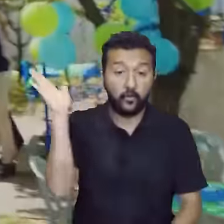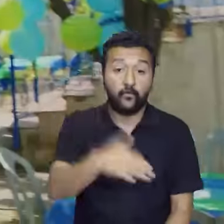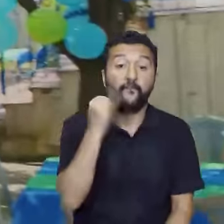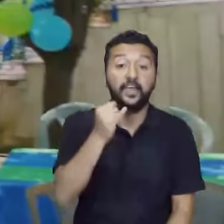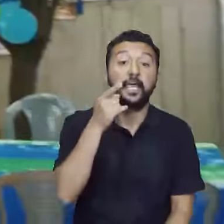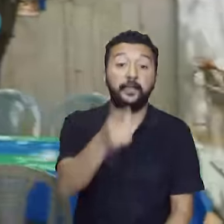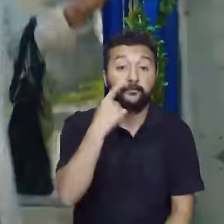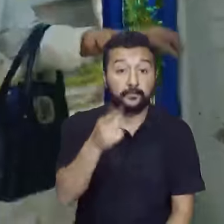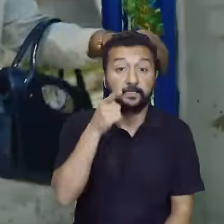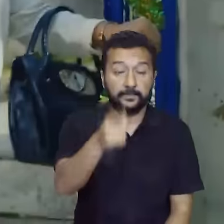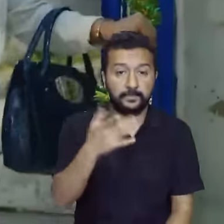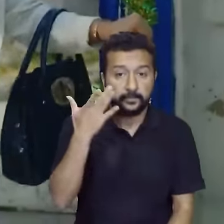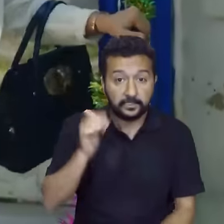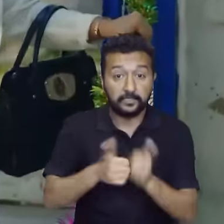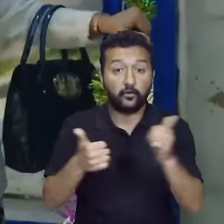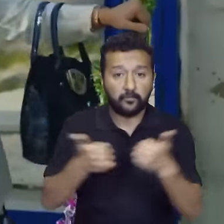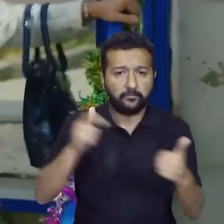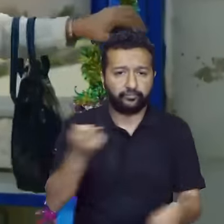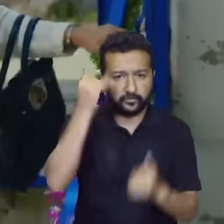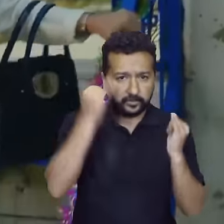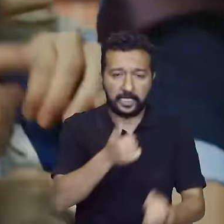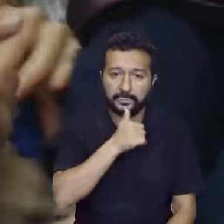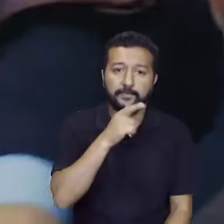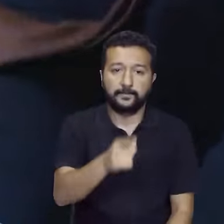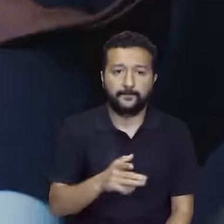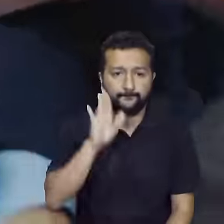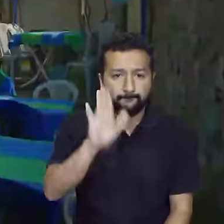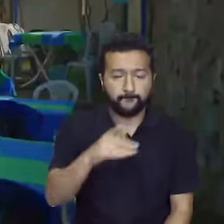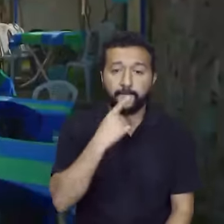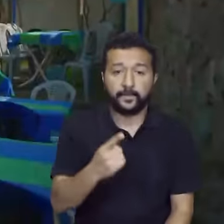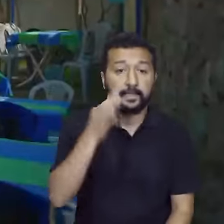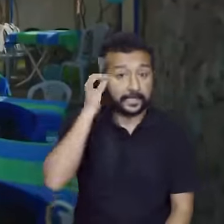ve beyaz ceketiyle saçları yapılı bahçeye girdi.